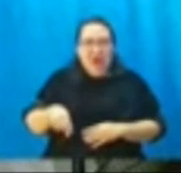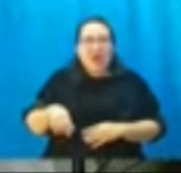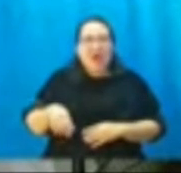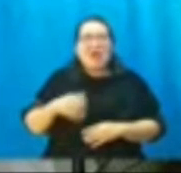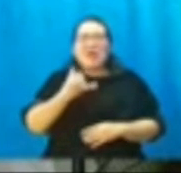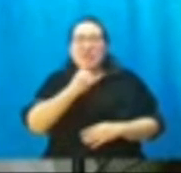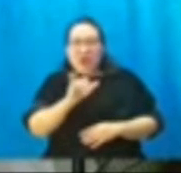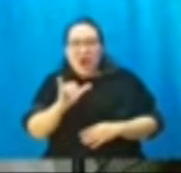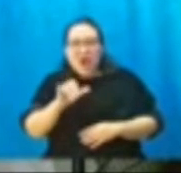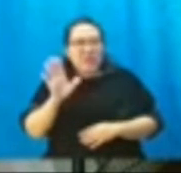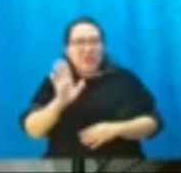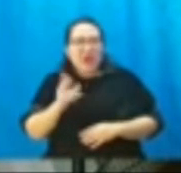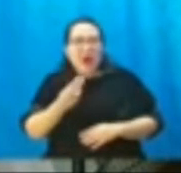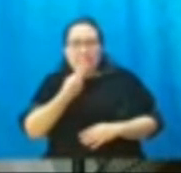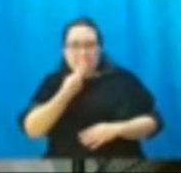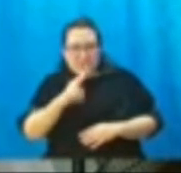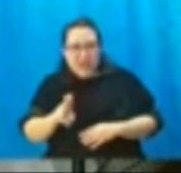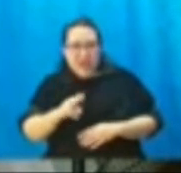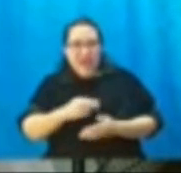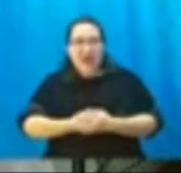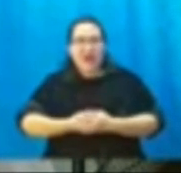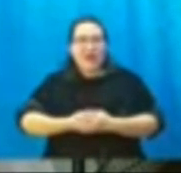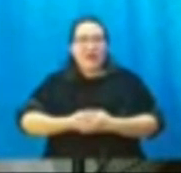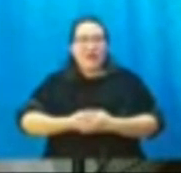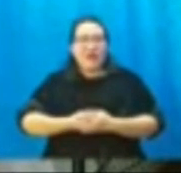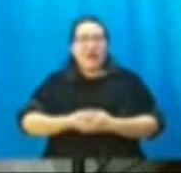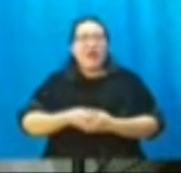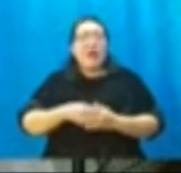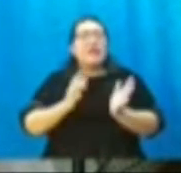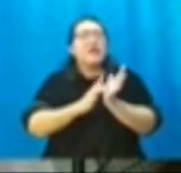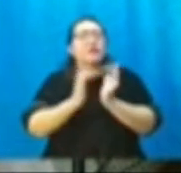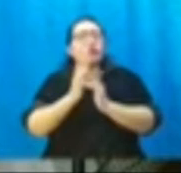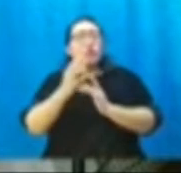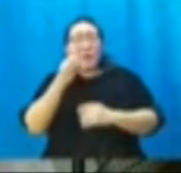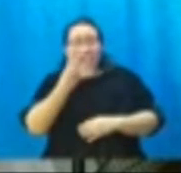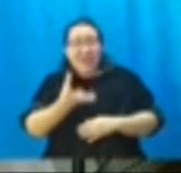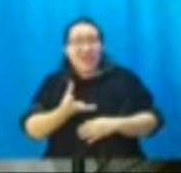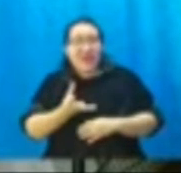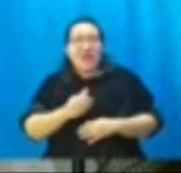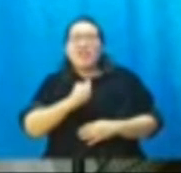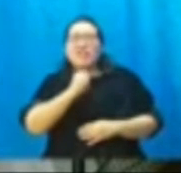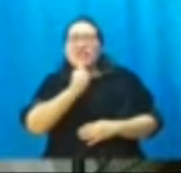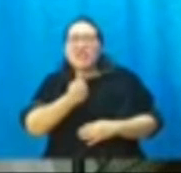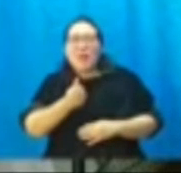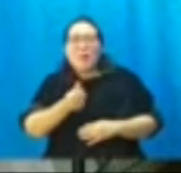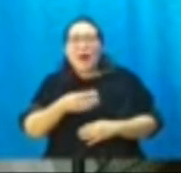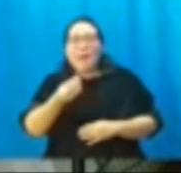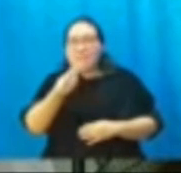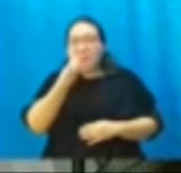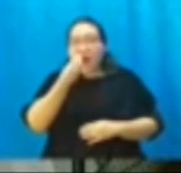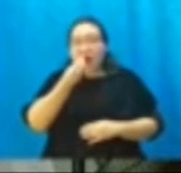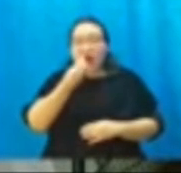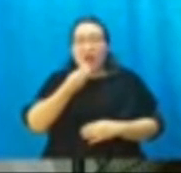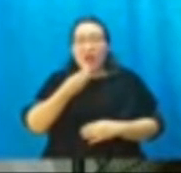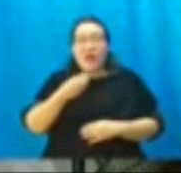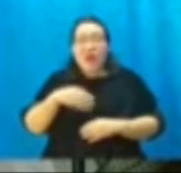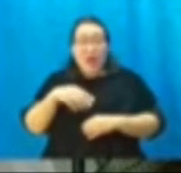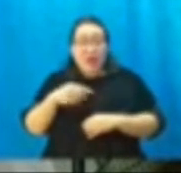barangsiapa makan dagingku dan minum darahku Ia mempunyai hidup yang kekal